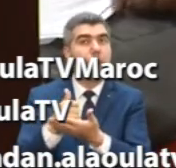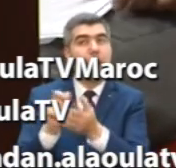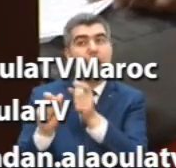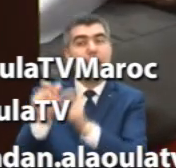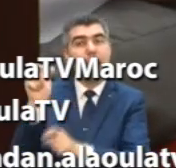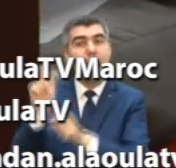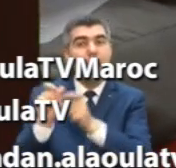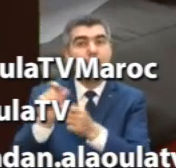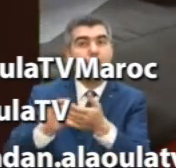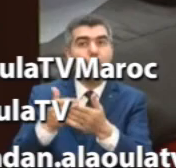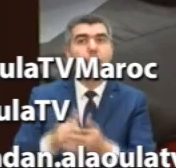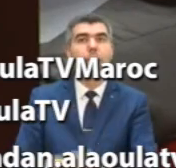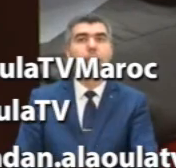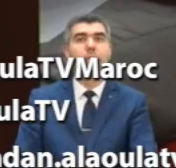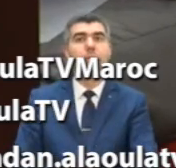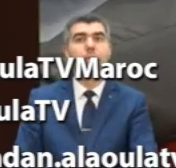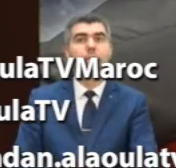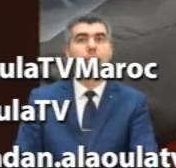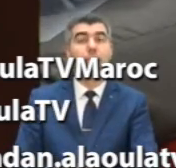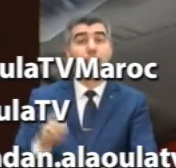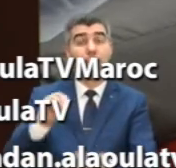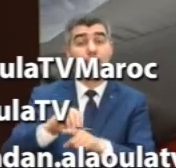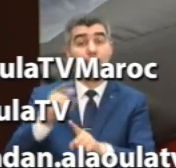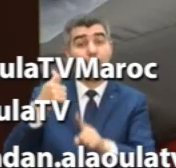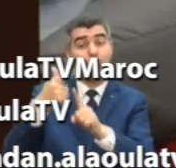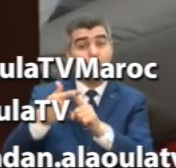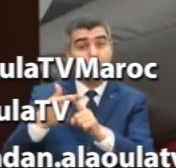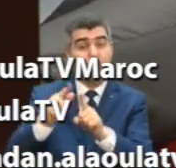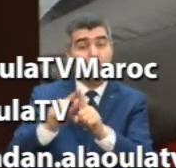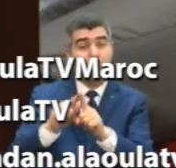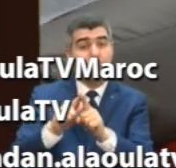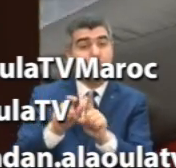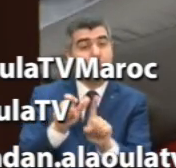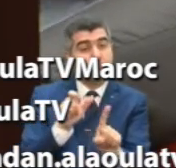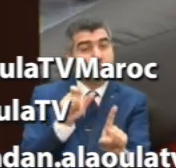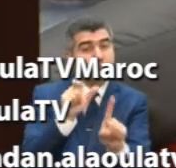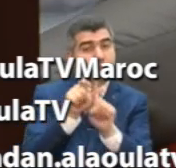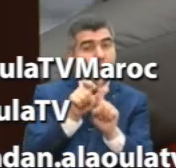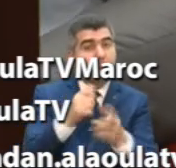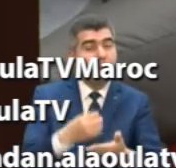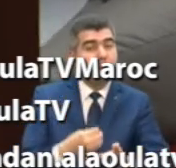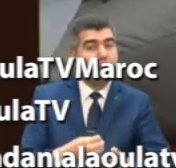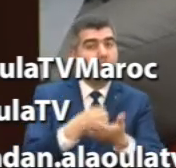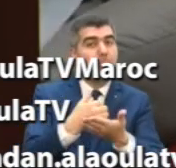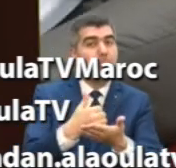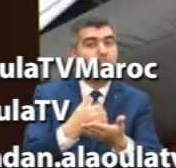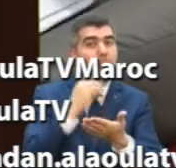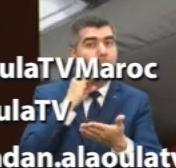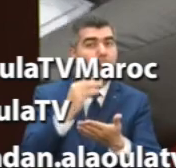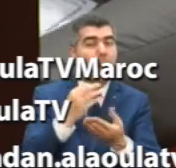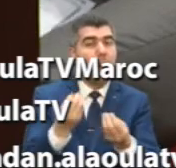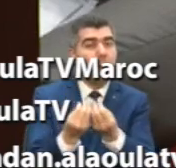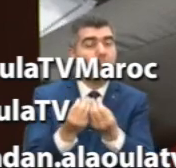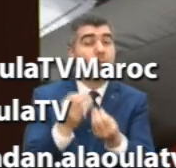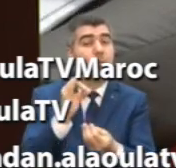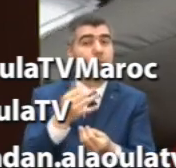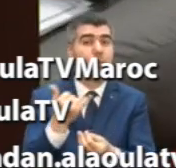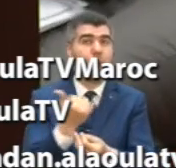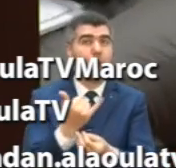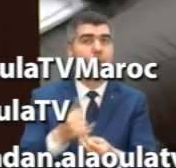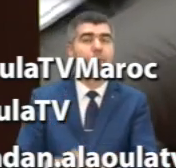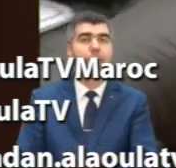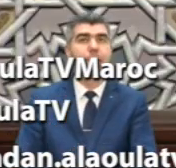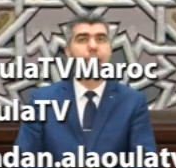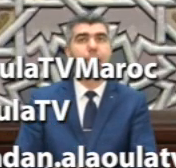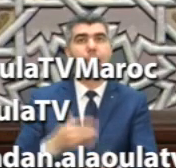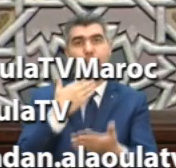في المستفيدين. كذلك المساله ديال المواكبه الاجتماعيه للبرامج مساله اساسيه. وبغيت ناكد بان